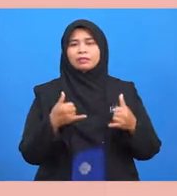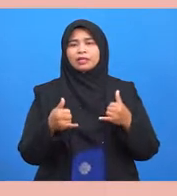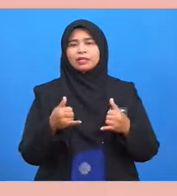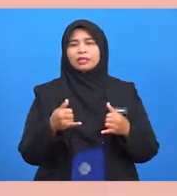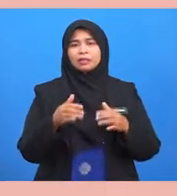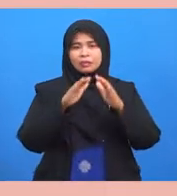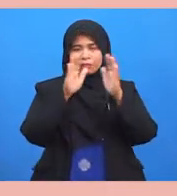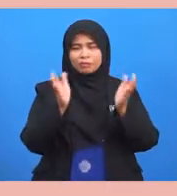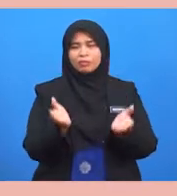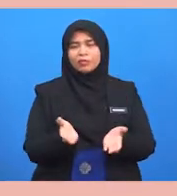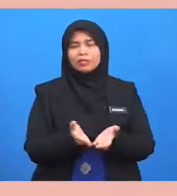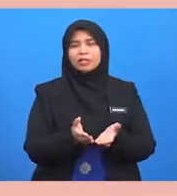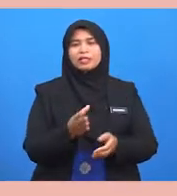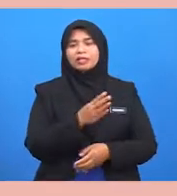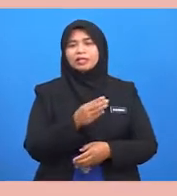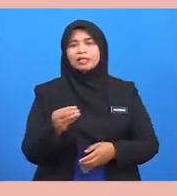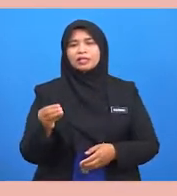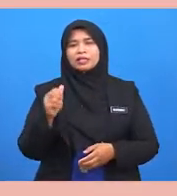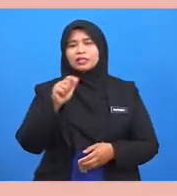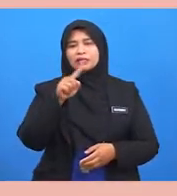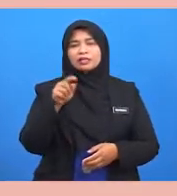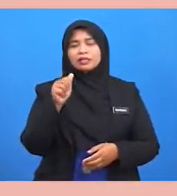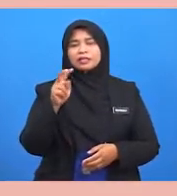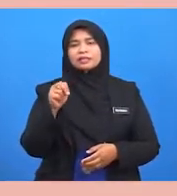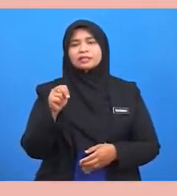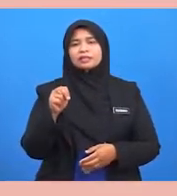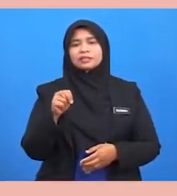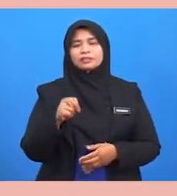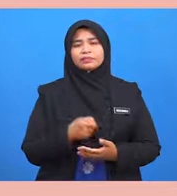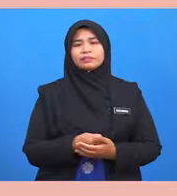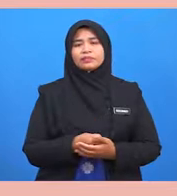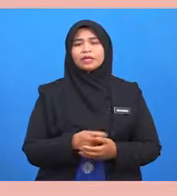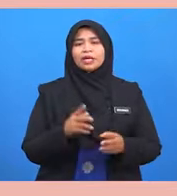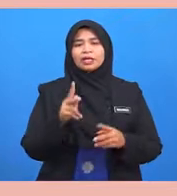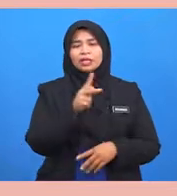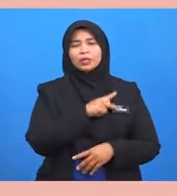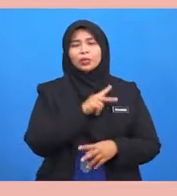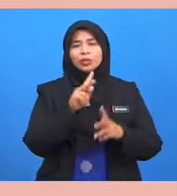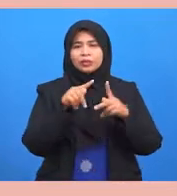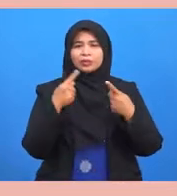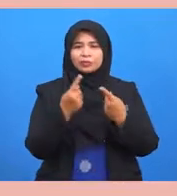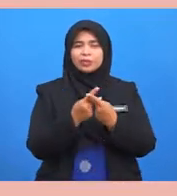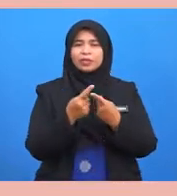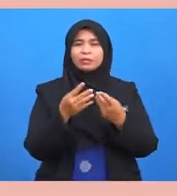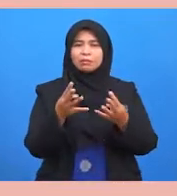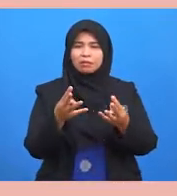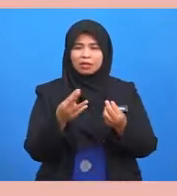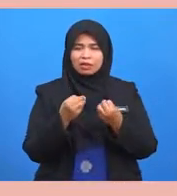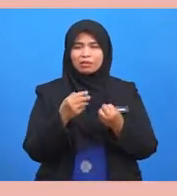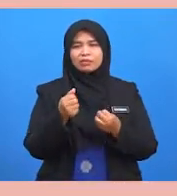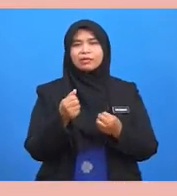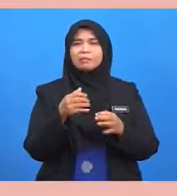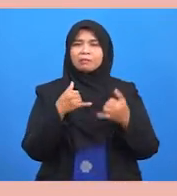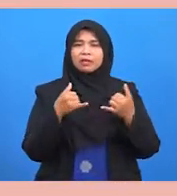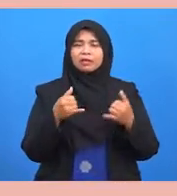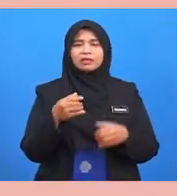azan asar berkumandang? Ketua kumpulan kamu meminta kamu untuk bermain terlebih